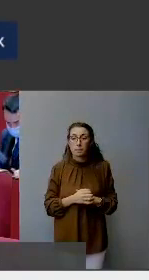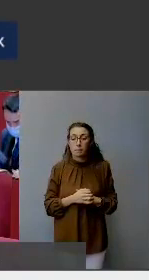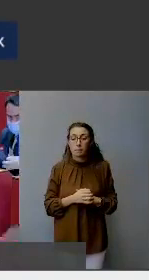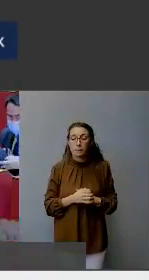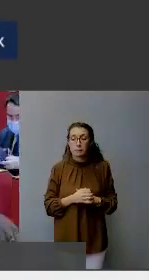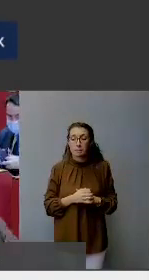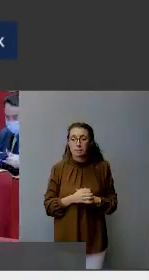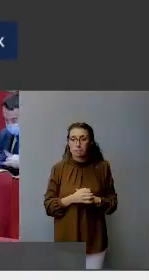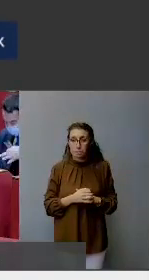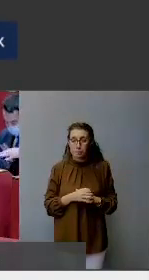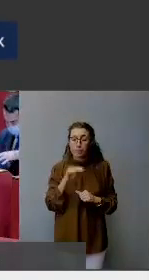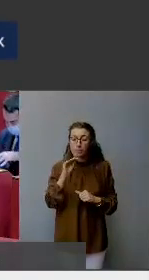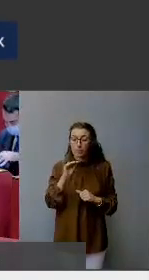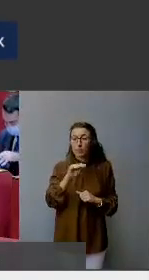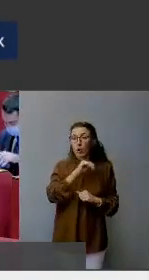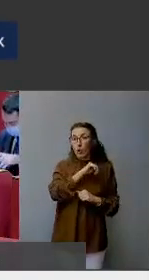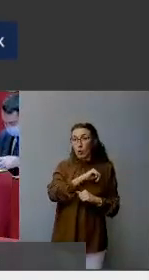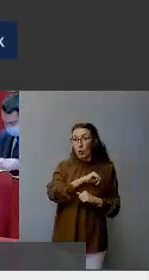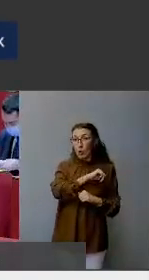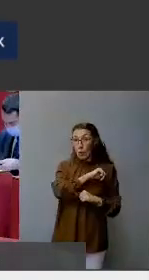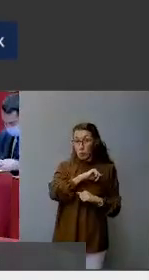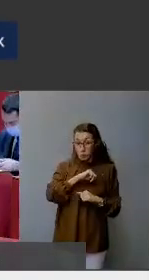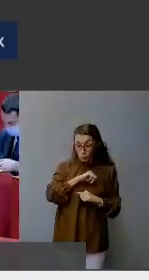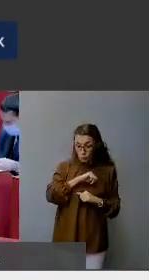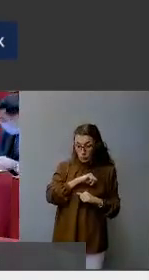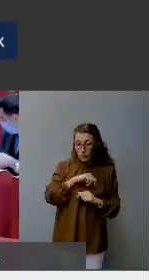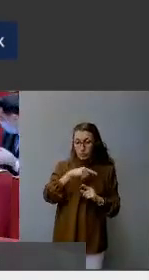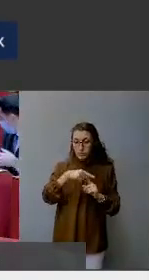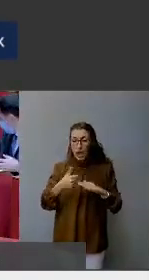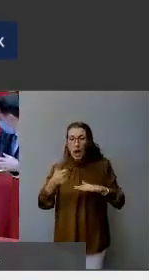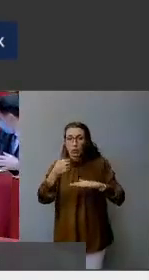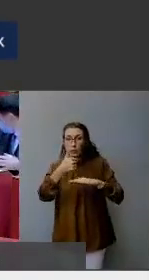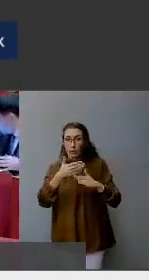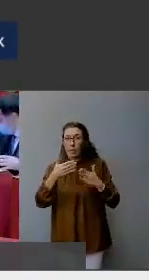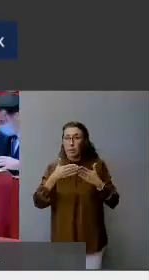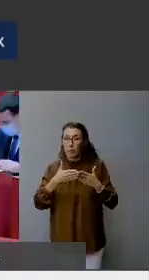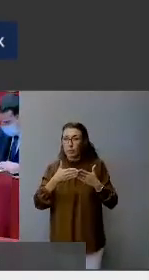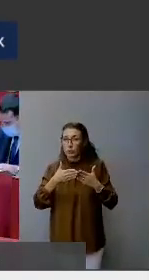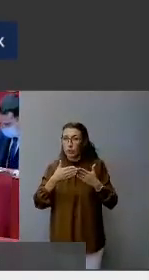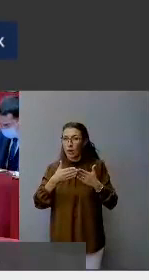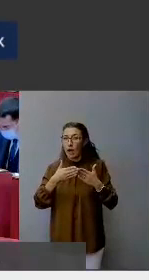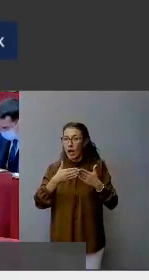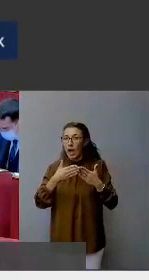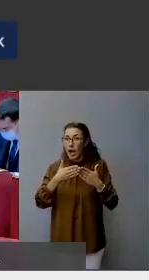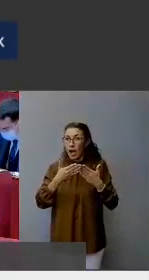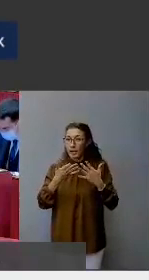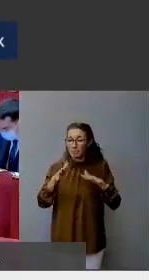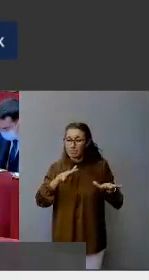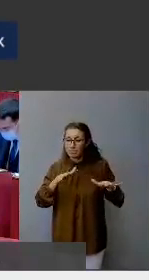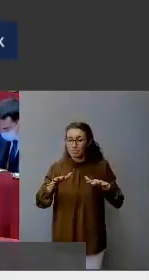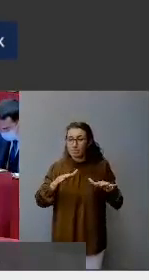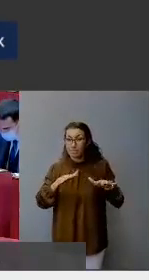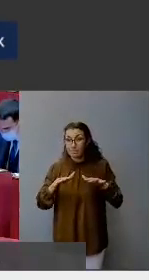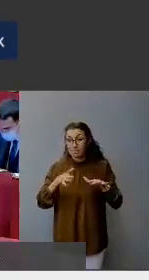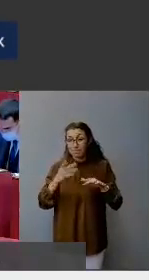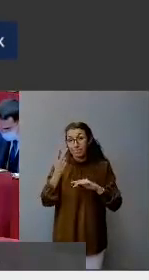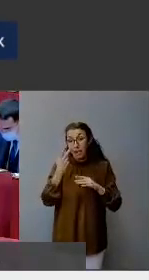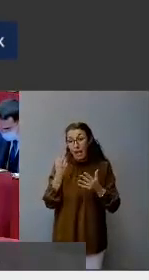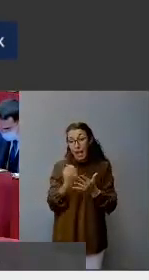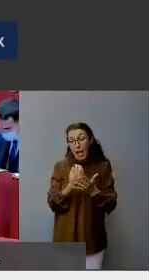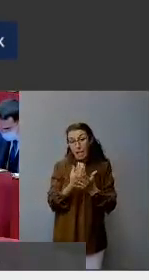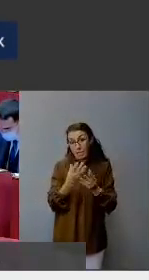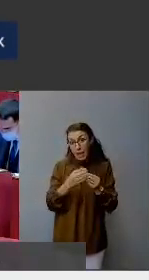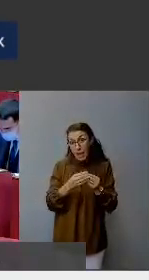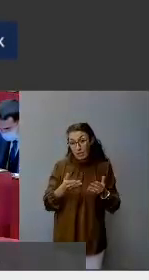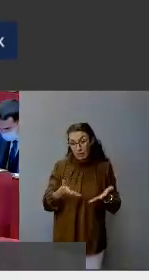confronti appunto di autorità portuale perché appunto queste cose si potessero realizzare ahimé la tappa